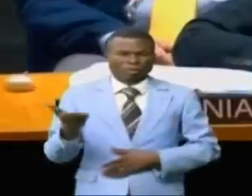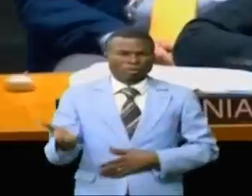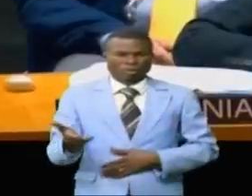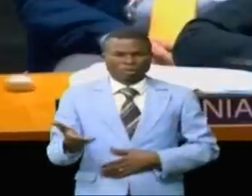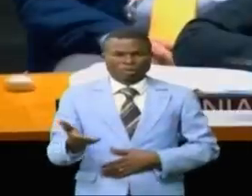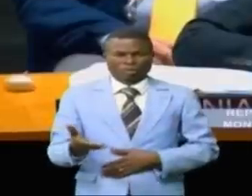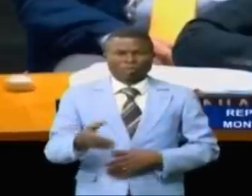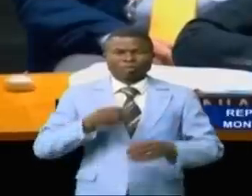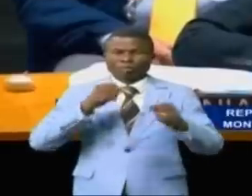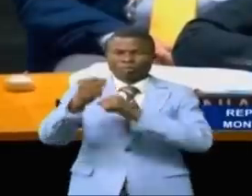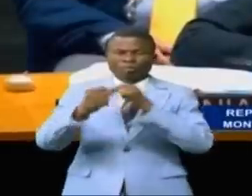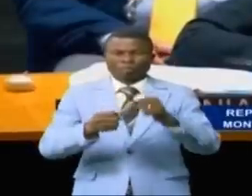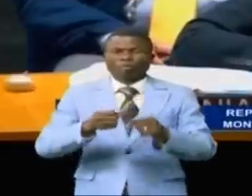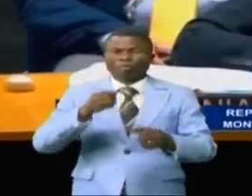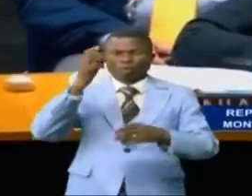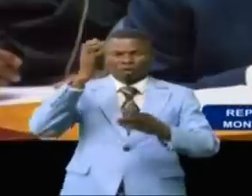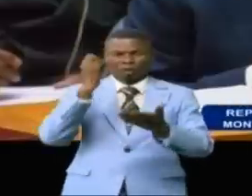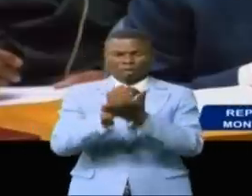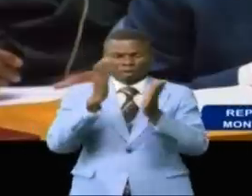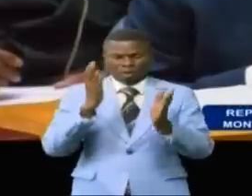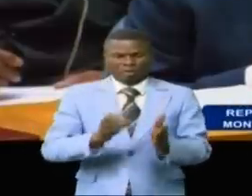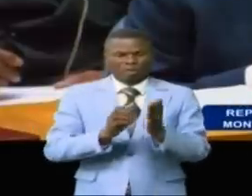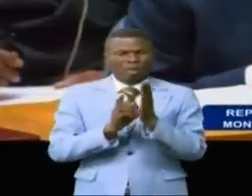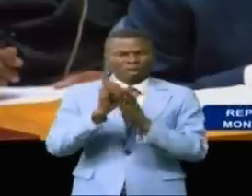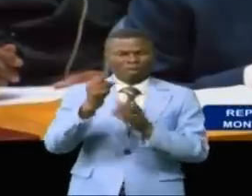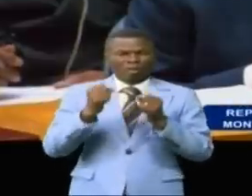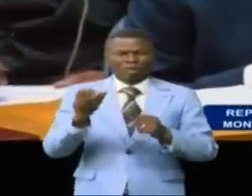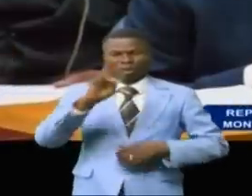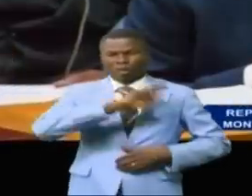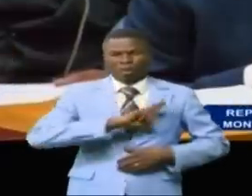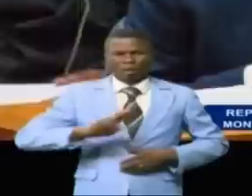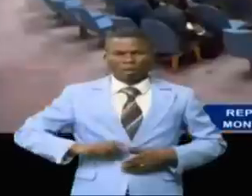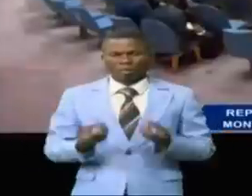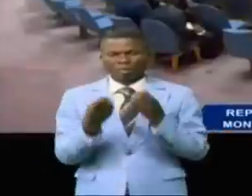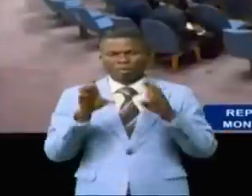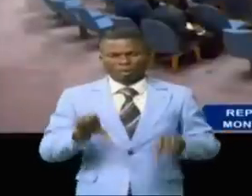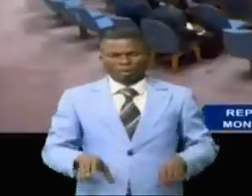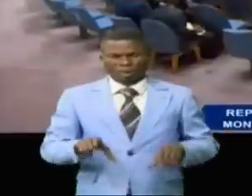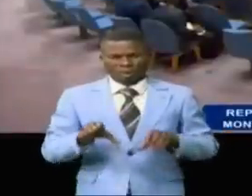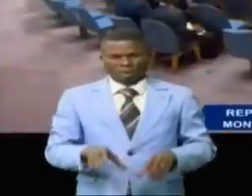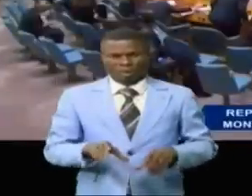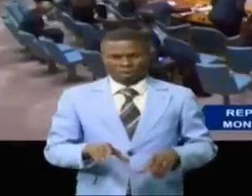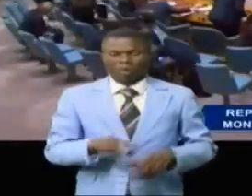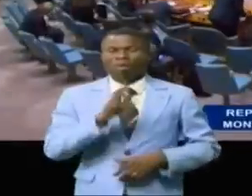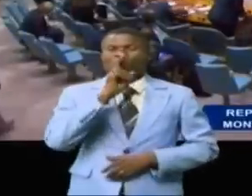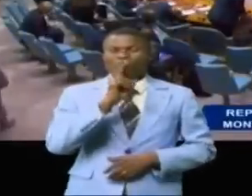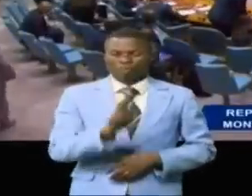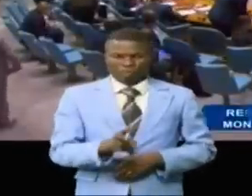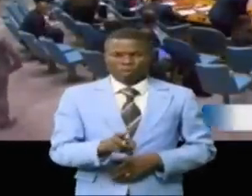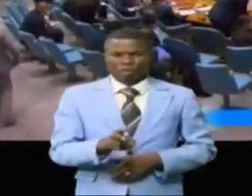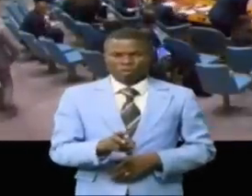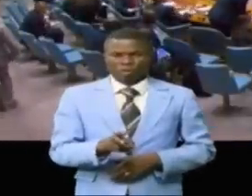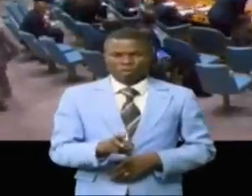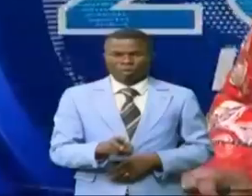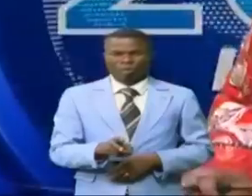Le combat diplomatique a pris son envol, la République démocratique du Congo certainement